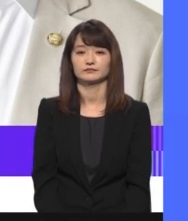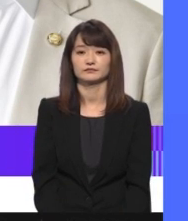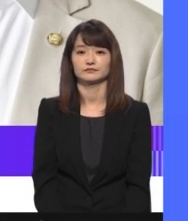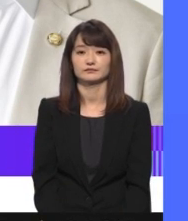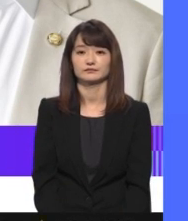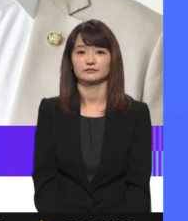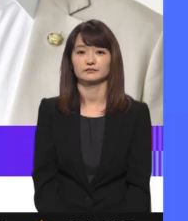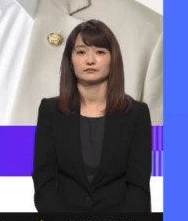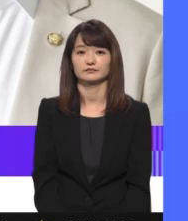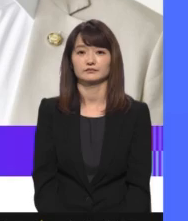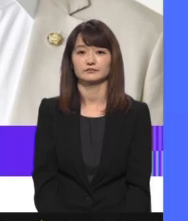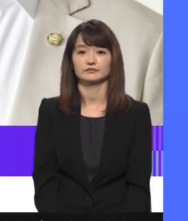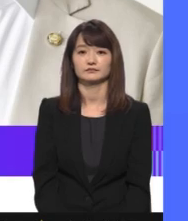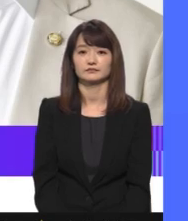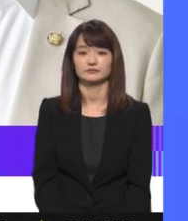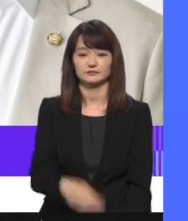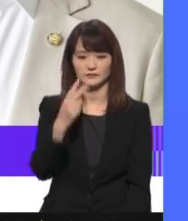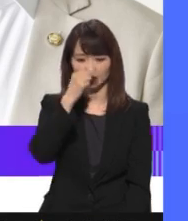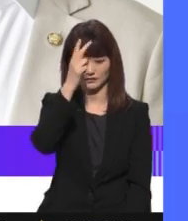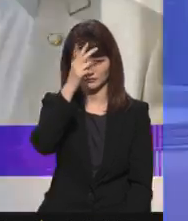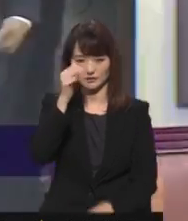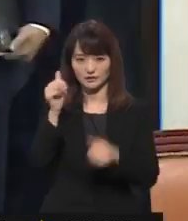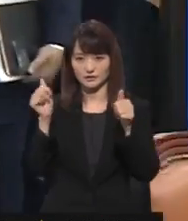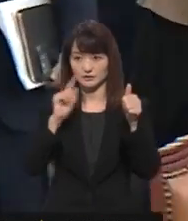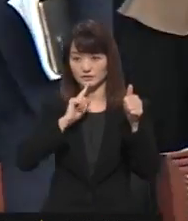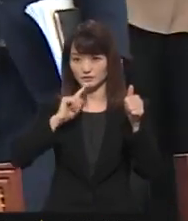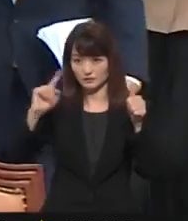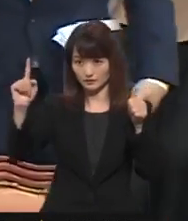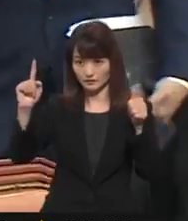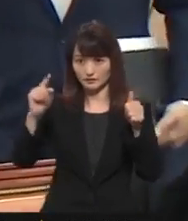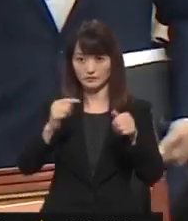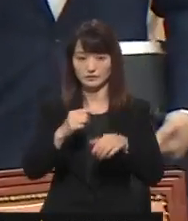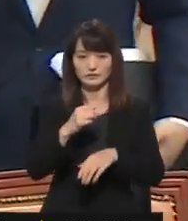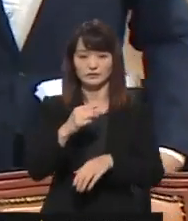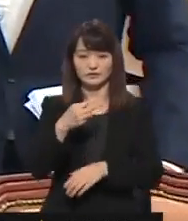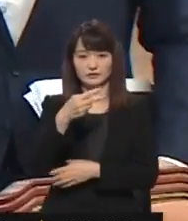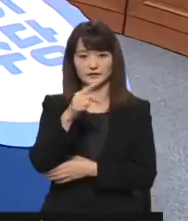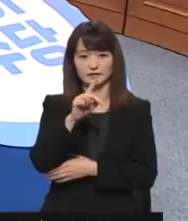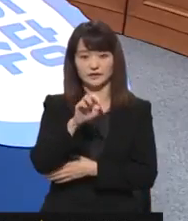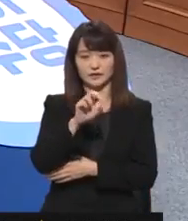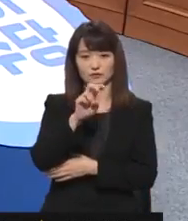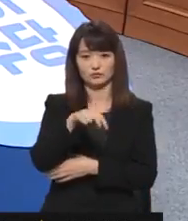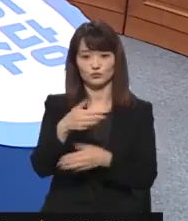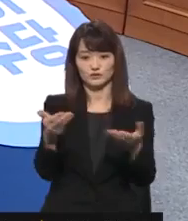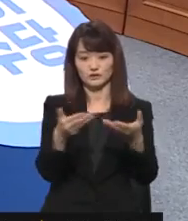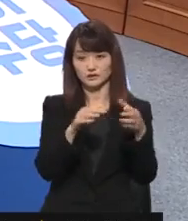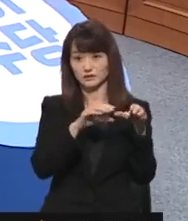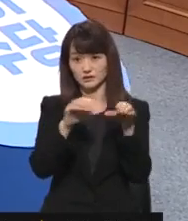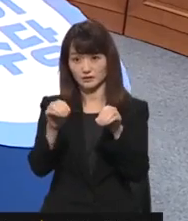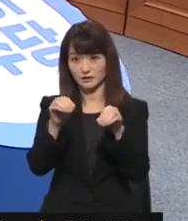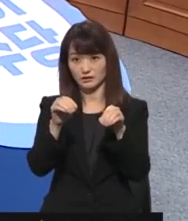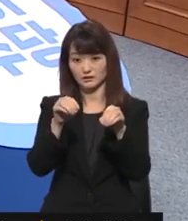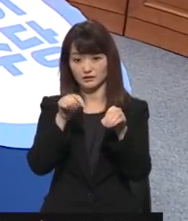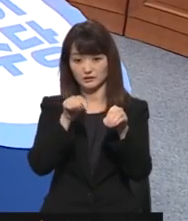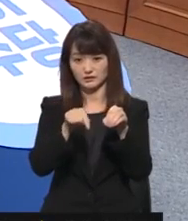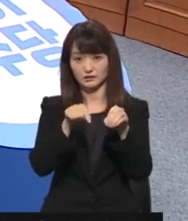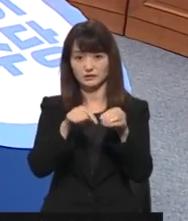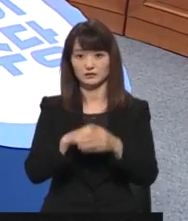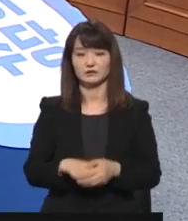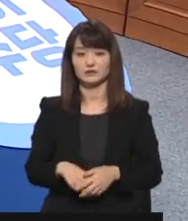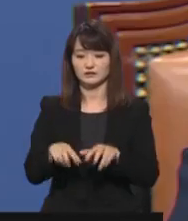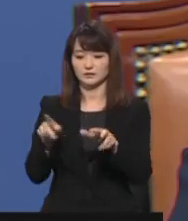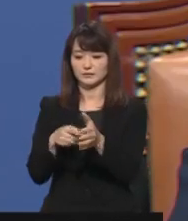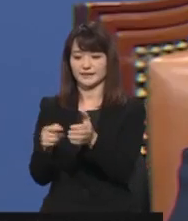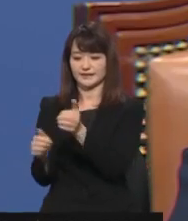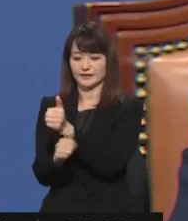여러가지 검찰의 기소 만으로 당 같이 이단과 정지된 이 기준에 대해서 지금도 하기 bd 에 의해서